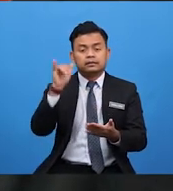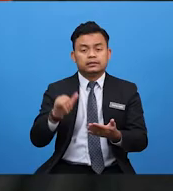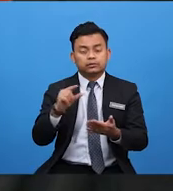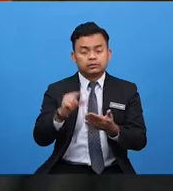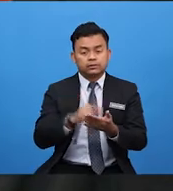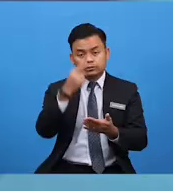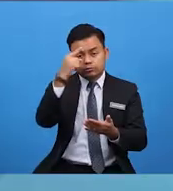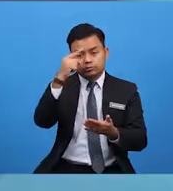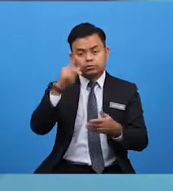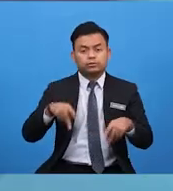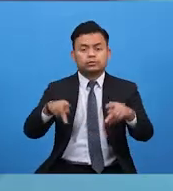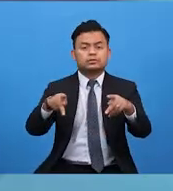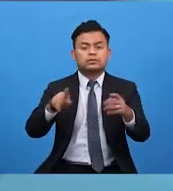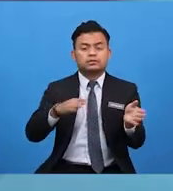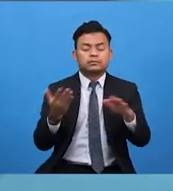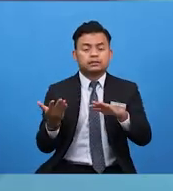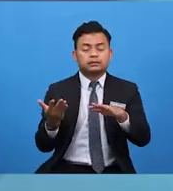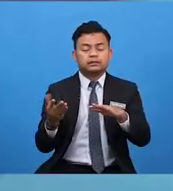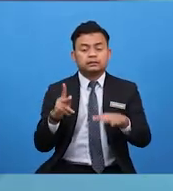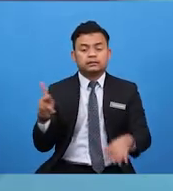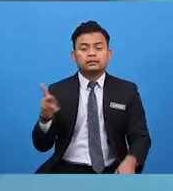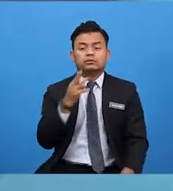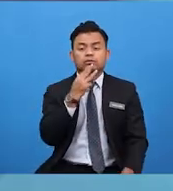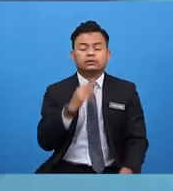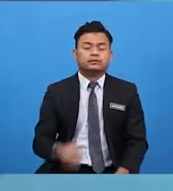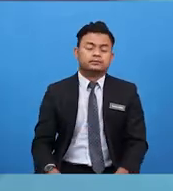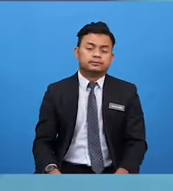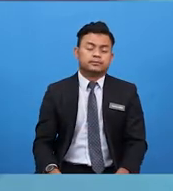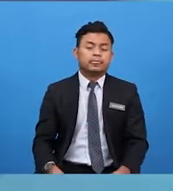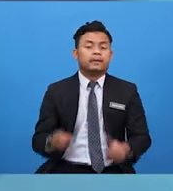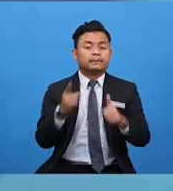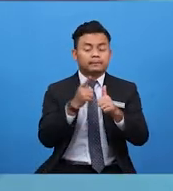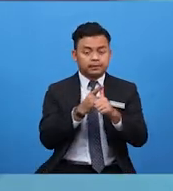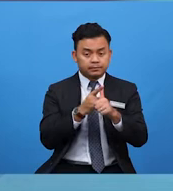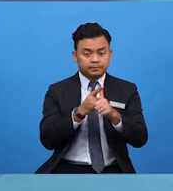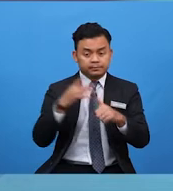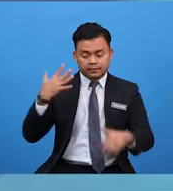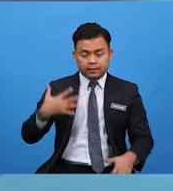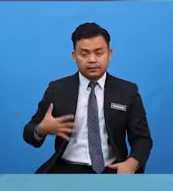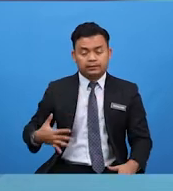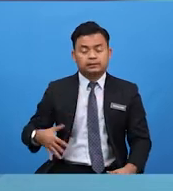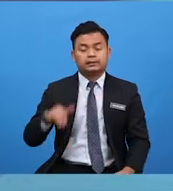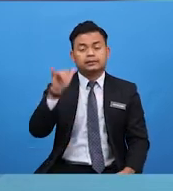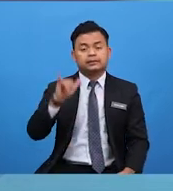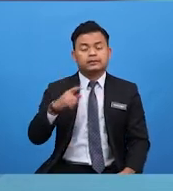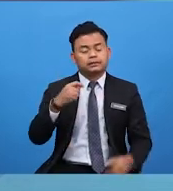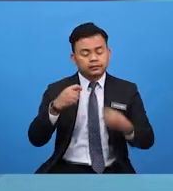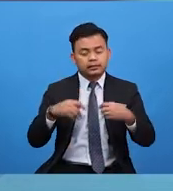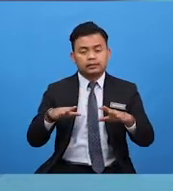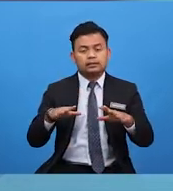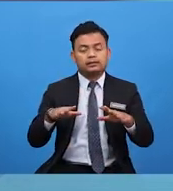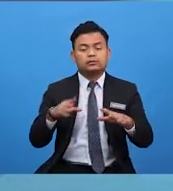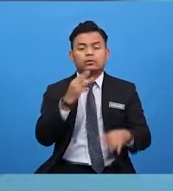warna. Pertama ialah kain yang telah siap diwarnakan. Okey, bahan seterusnya